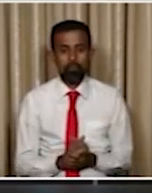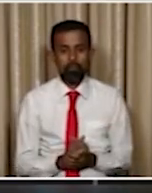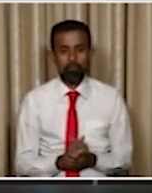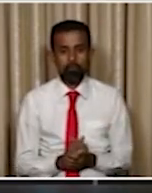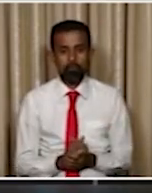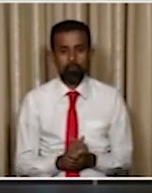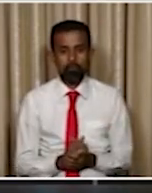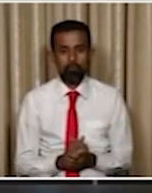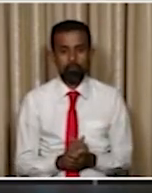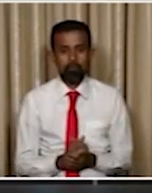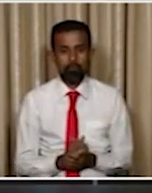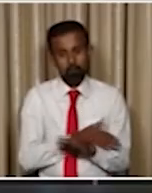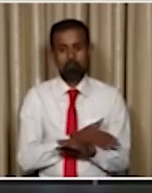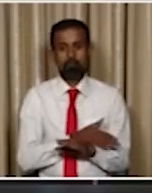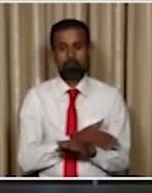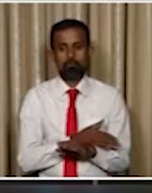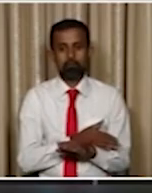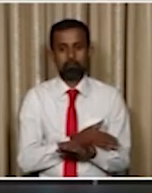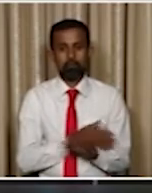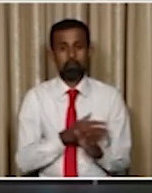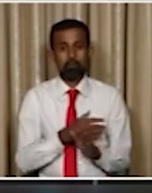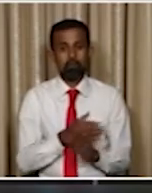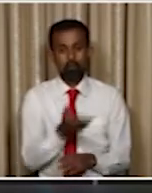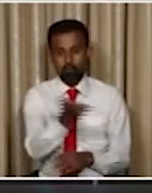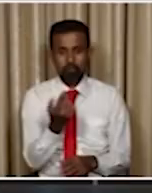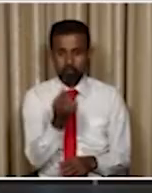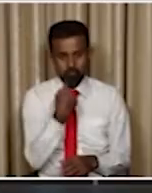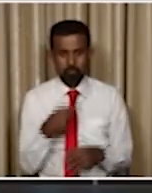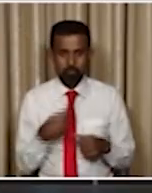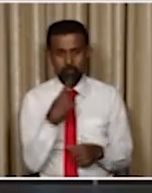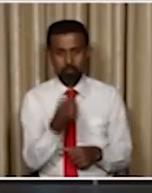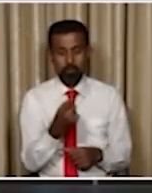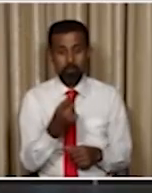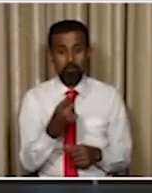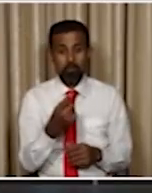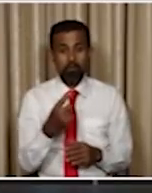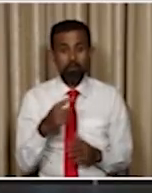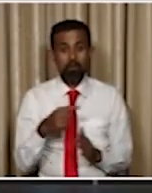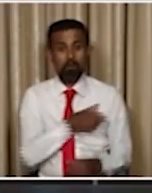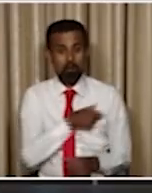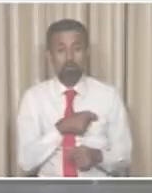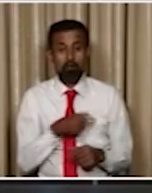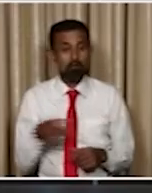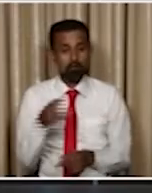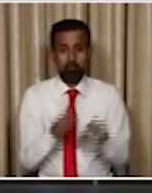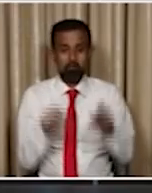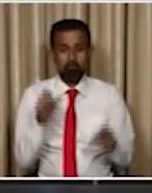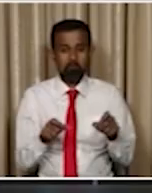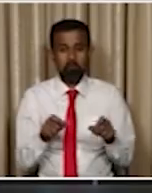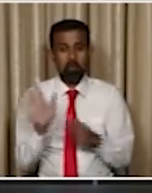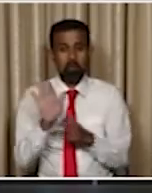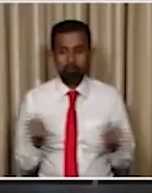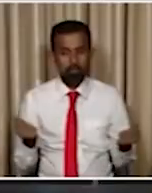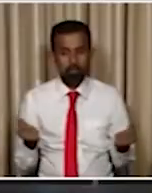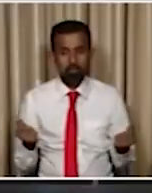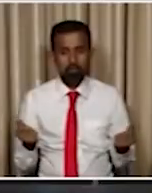ඔය ශ්‍රී ලංකාවෙන් අපිව පැන්නේ ඊට කලින්නේ. දැන් ශ්‍රී ලංකාව ඔබතුමා අහපු හින්දා මම කියන්නේ ඔය ශ්‍රී ලංකාවේ නායක වෙන්න දඟලන කිසිම කෙනෙක් අත ලකුණෙන් තරම් කළා